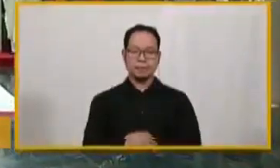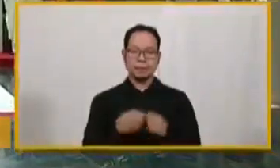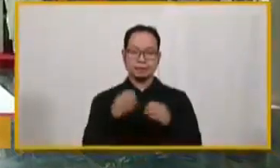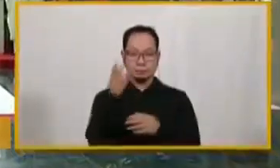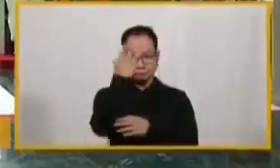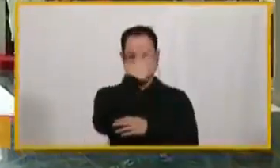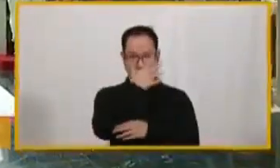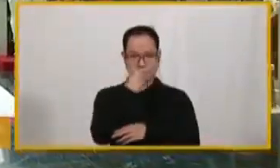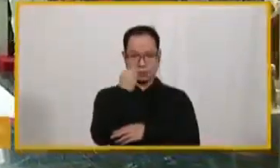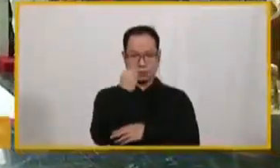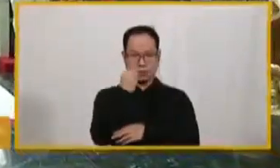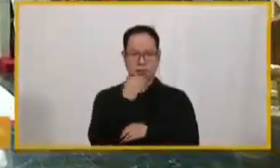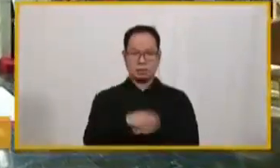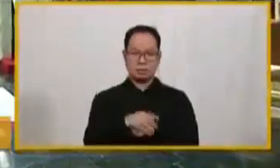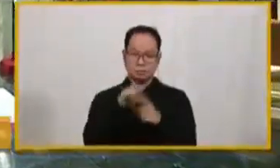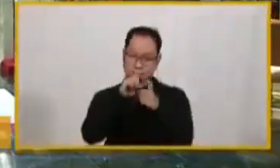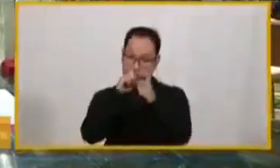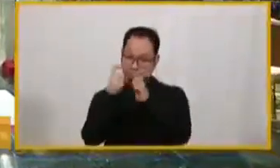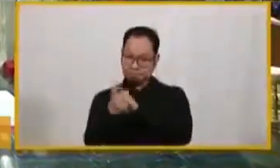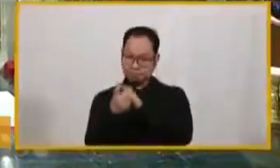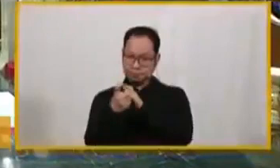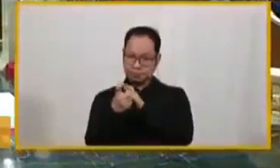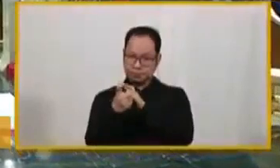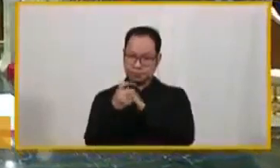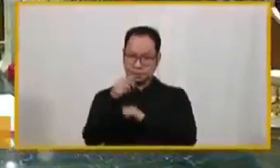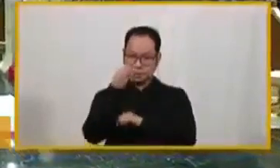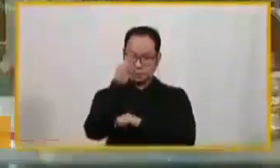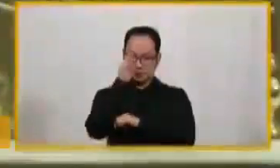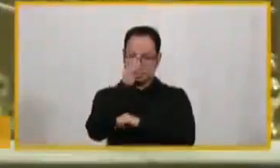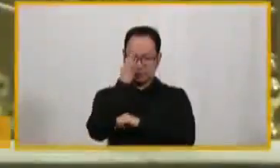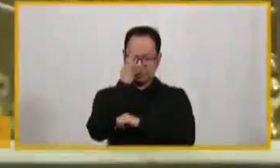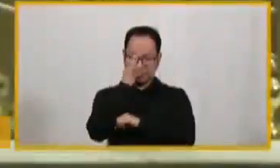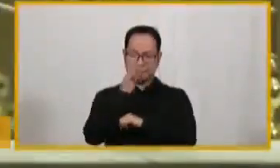Maganda ang translation nito sa Filipino.